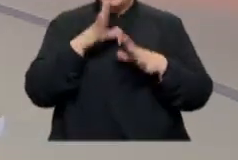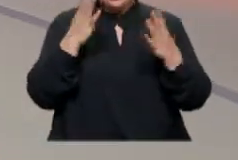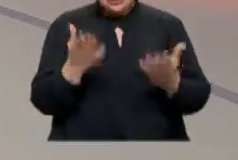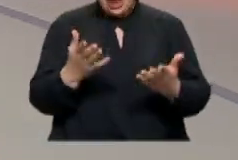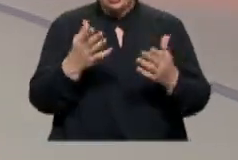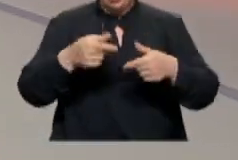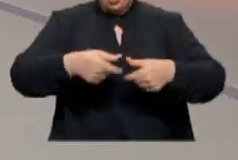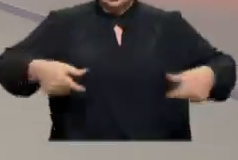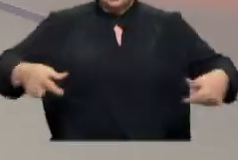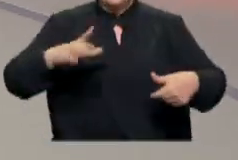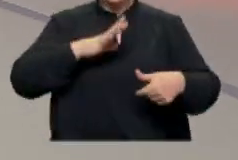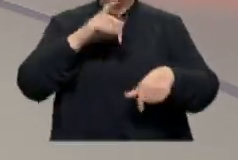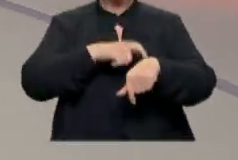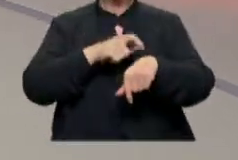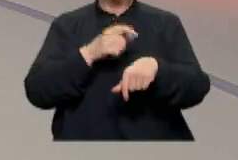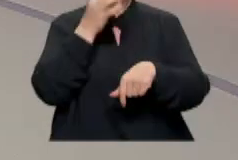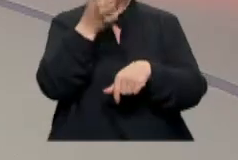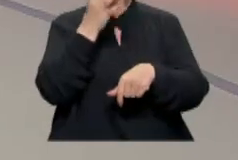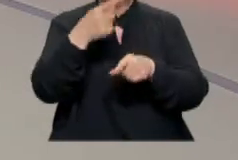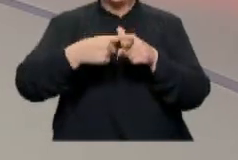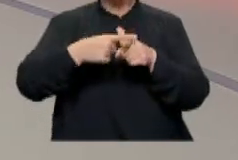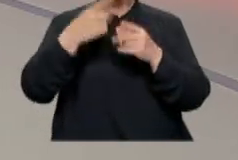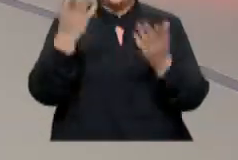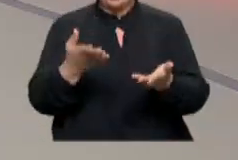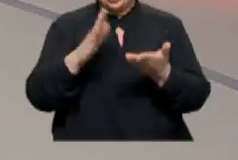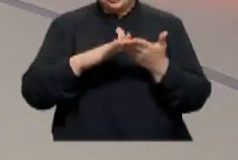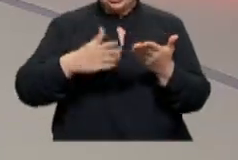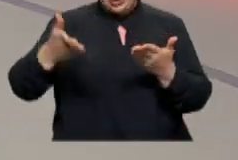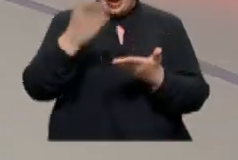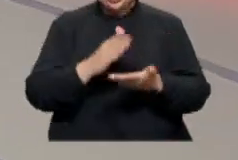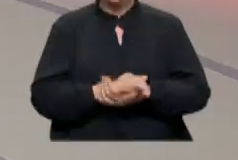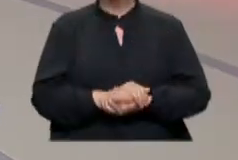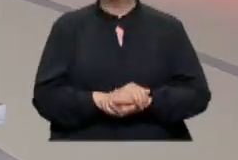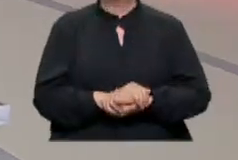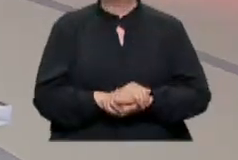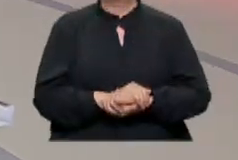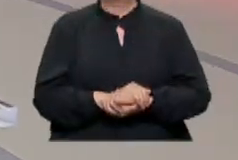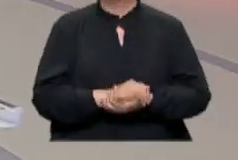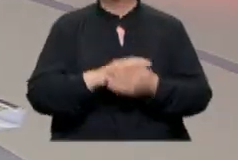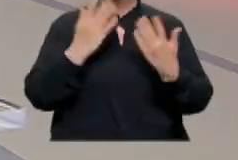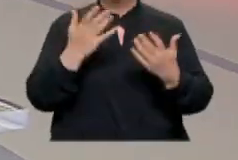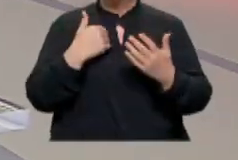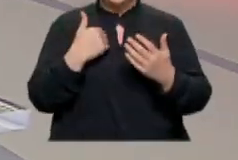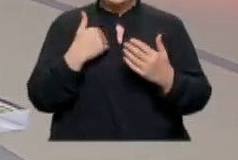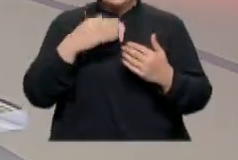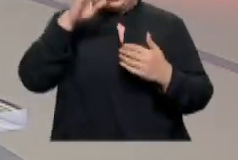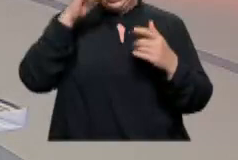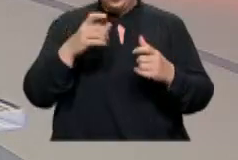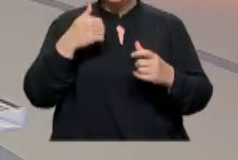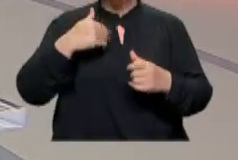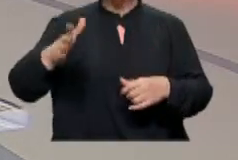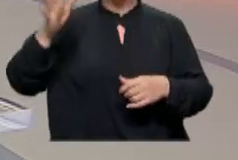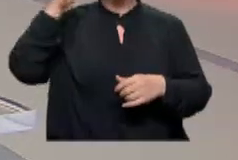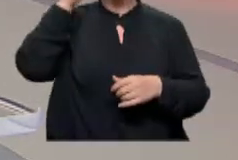açılışı için, iftar için saat gelmişse bunu paylaşıyoruz altta geçen yazılarda. Ama sıra bize geldiğinde bizdeki